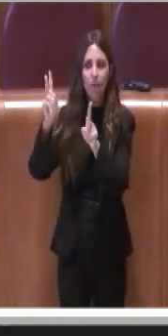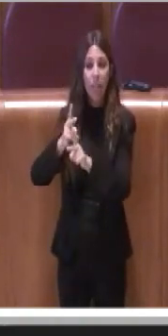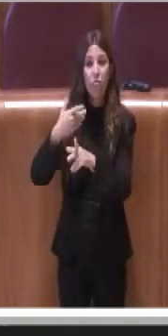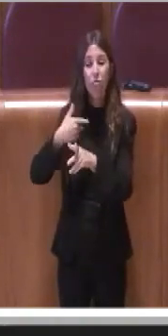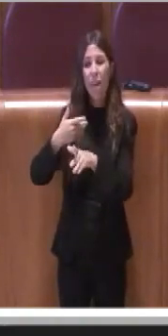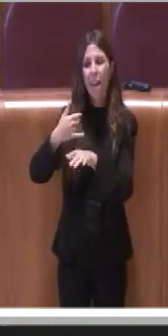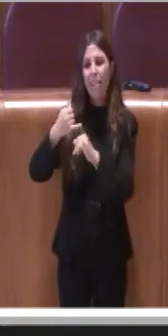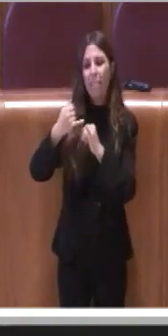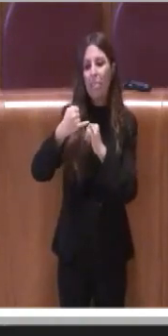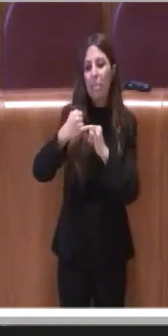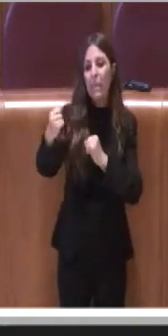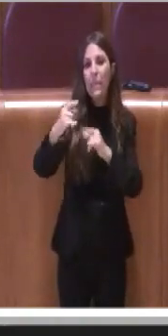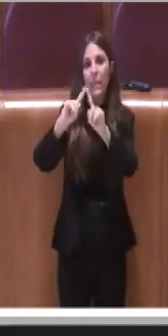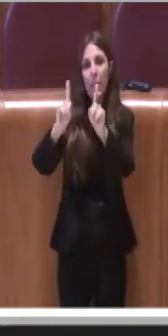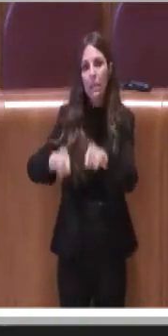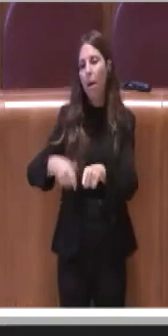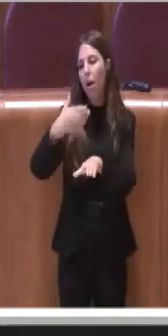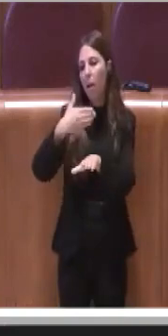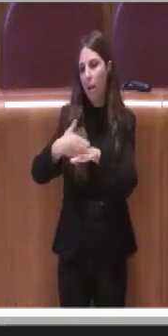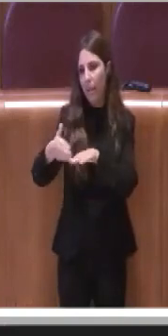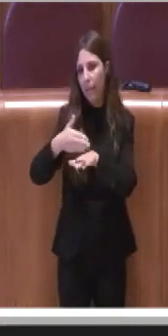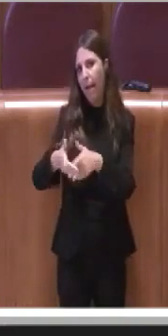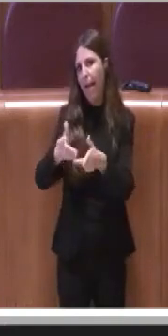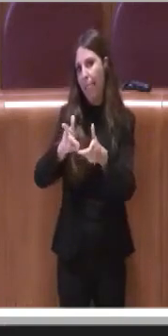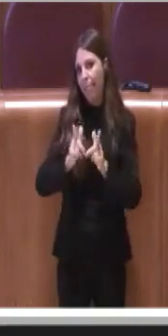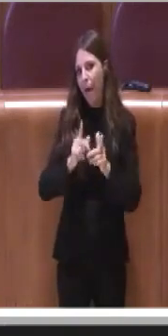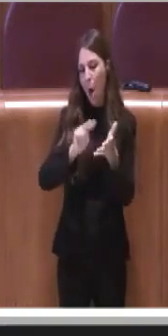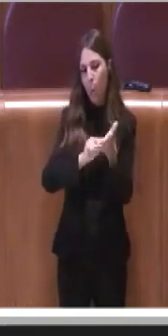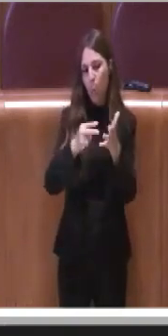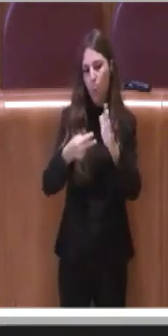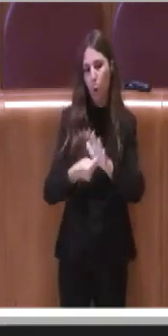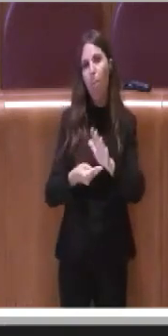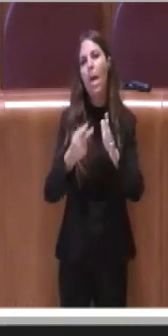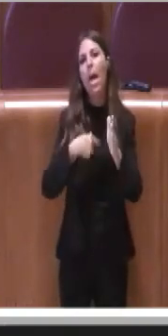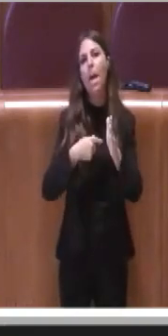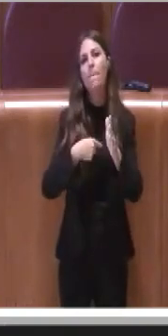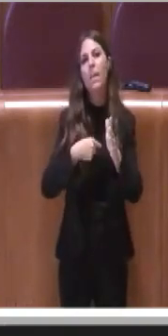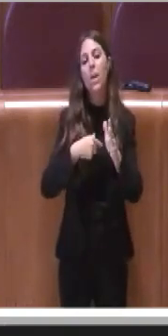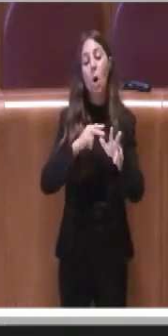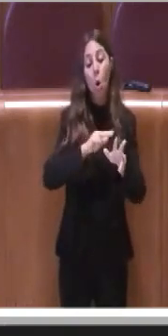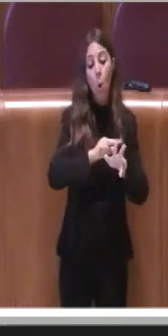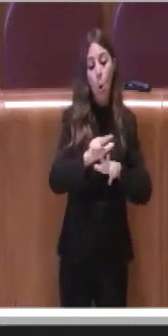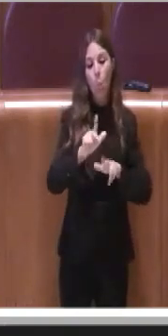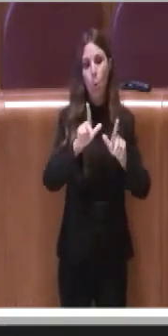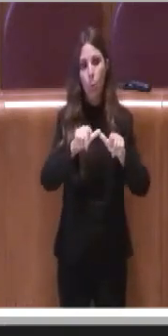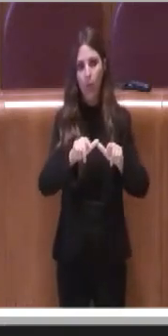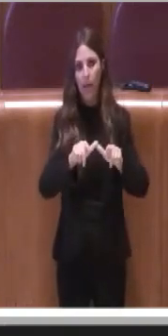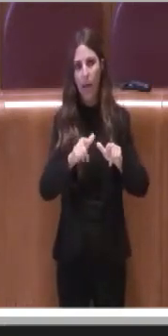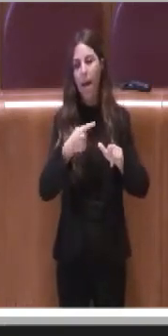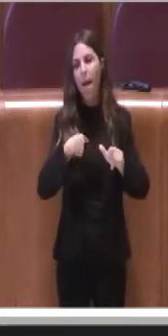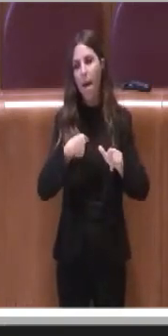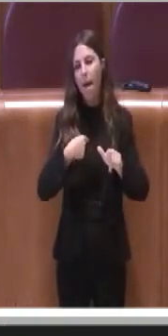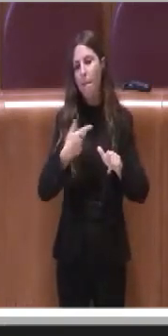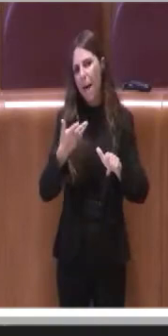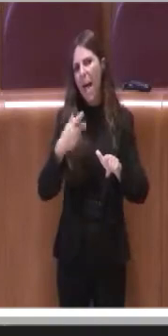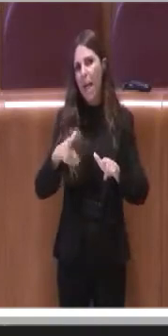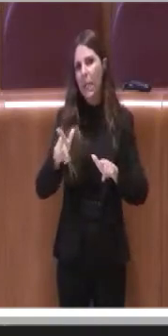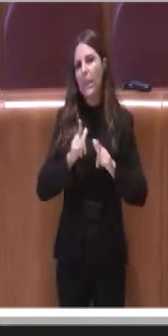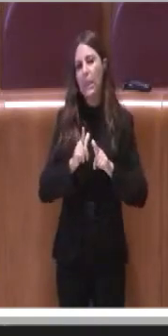nel distanziometro che ha creato qualche problema a noi ai comuni laziali, poi ha comunque colmato e l'ha addirittura